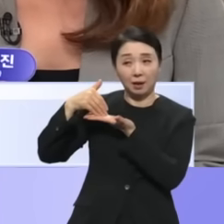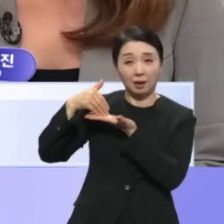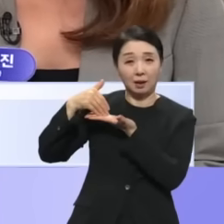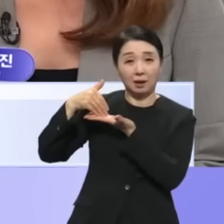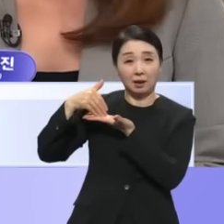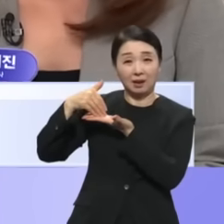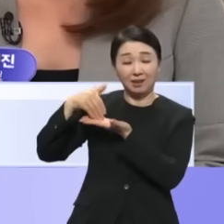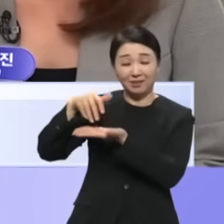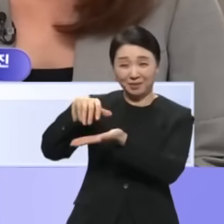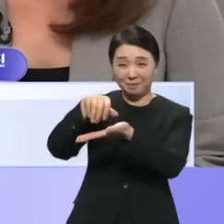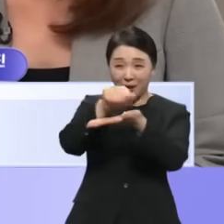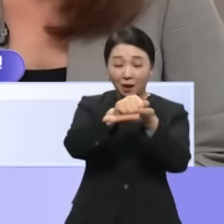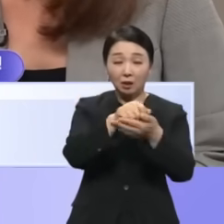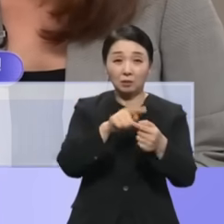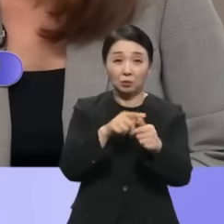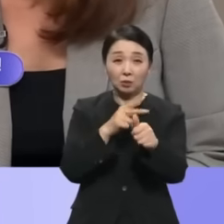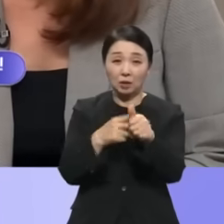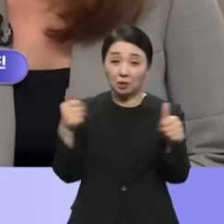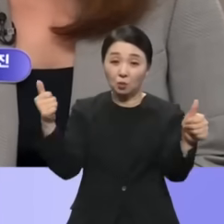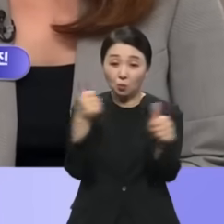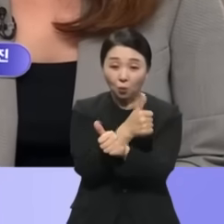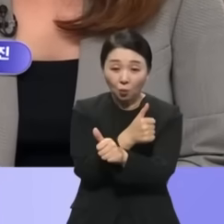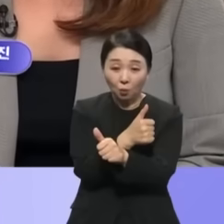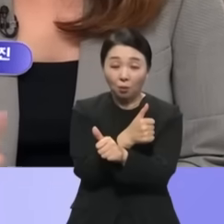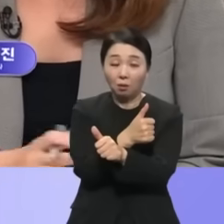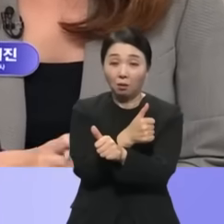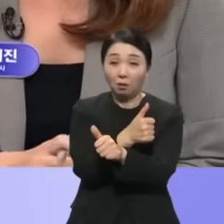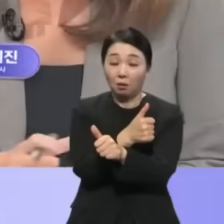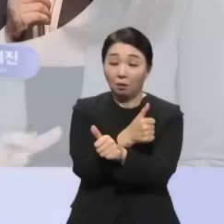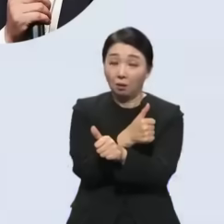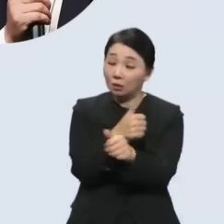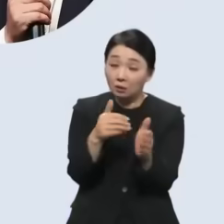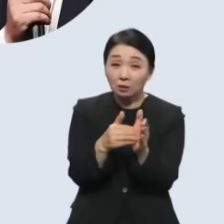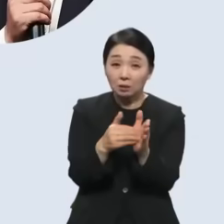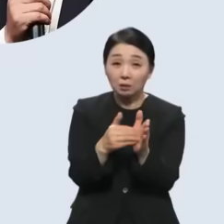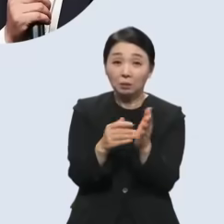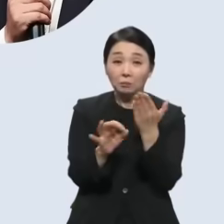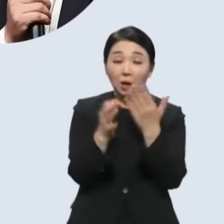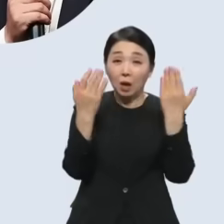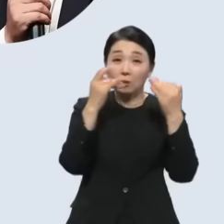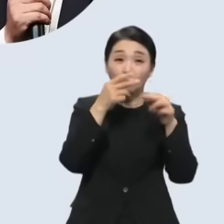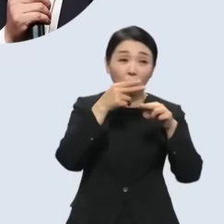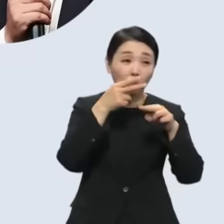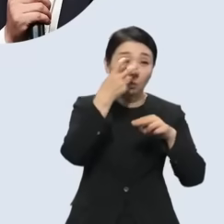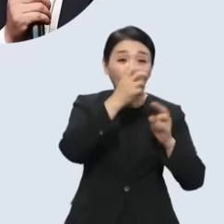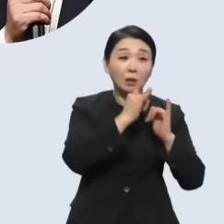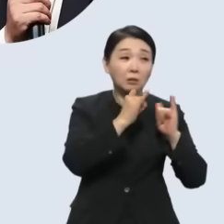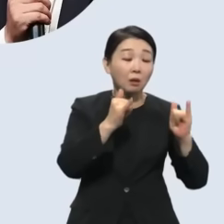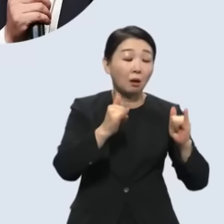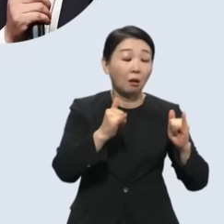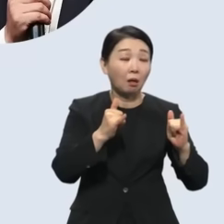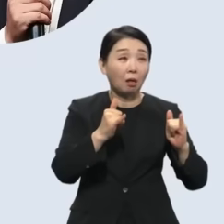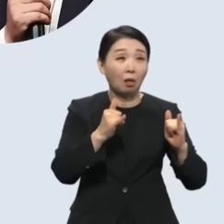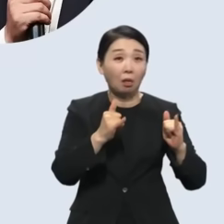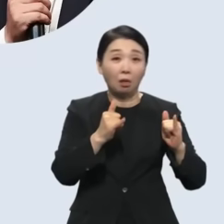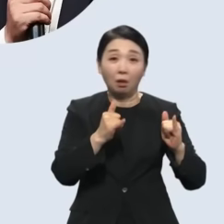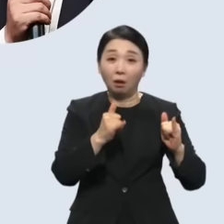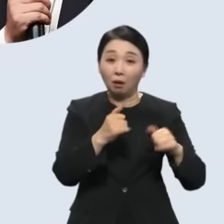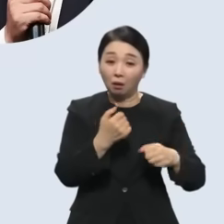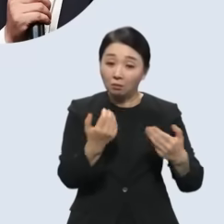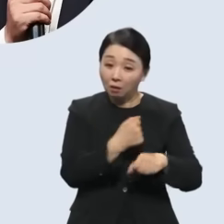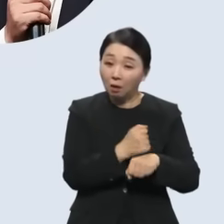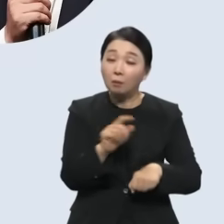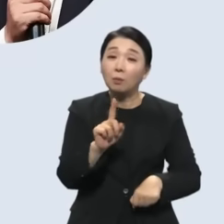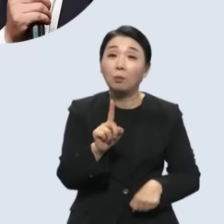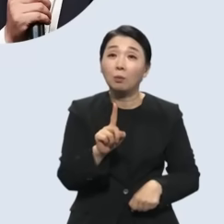직접적으로 반영돼서 정말로 강사가 교체가 됐다면 도대체이 학교에 관리자들은 뭘 하고 있었는지 그런